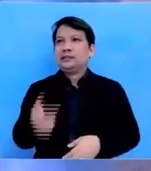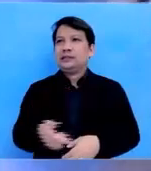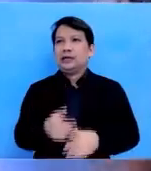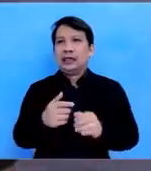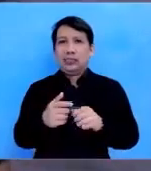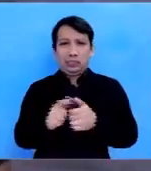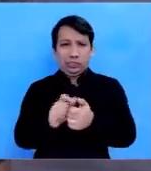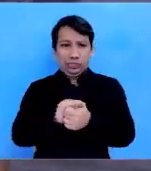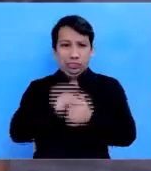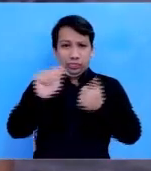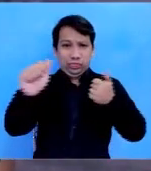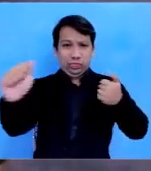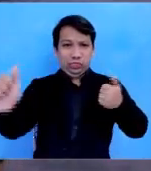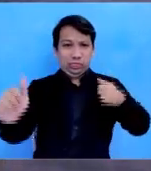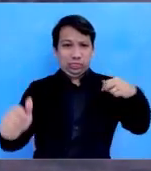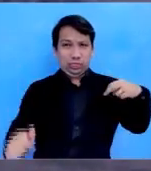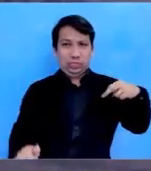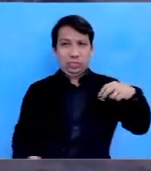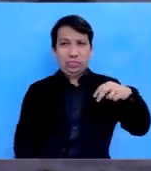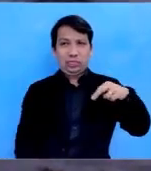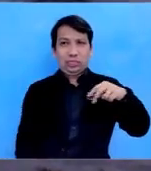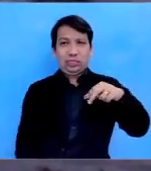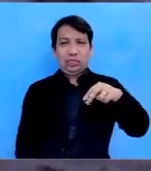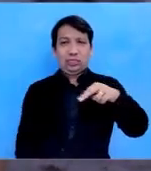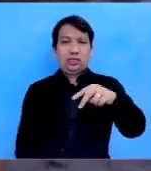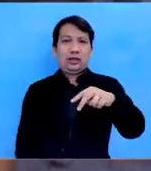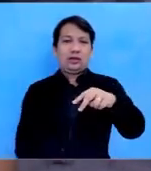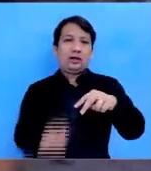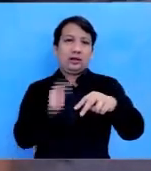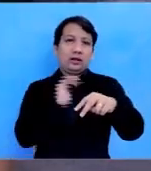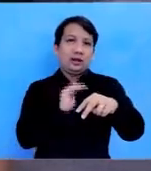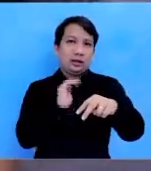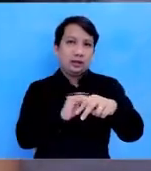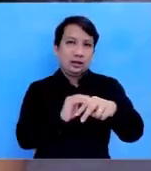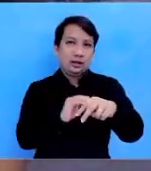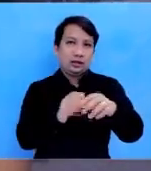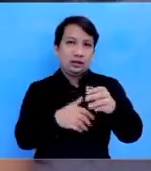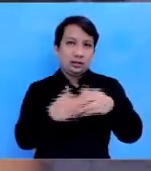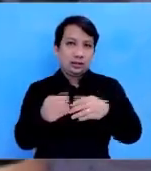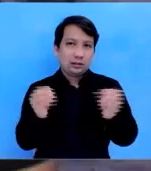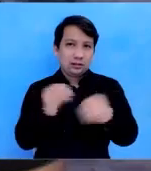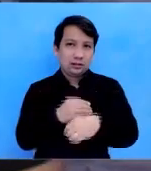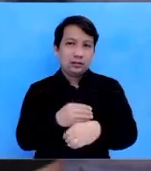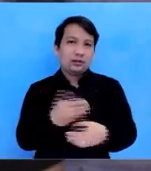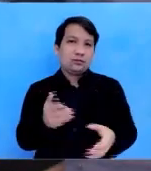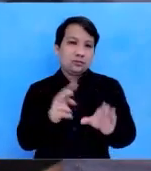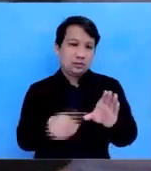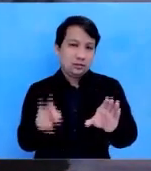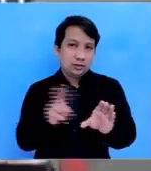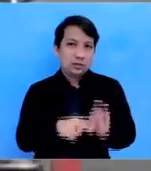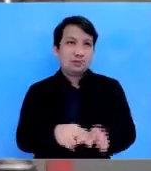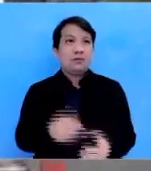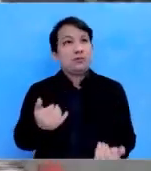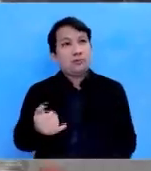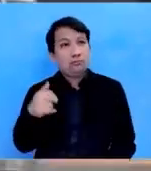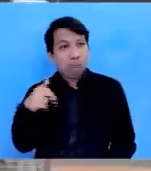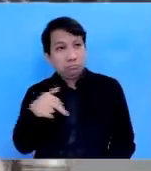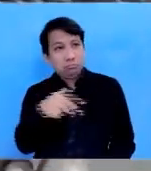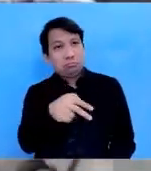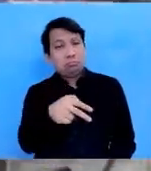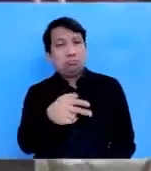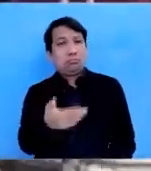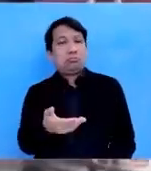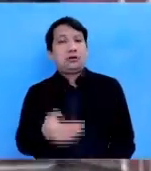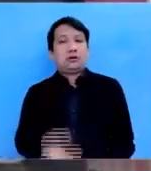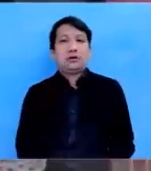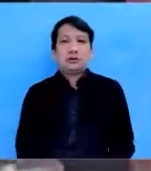Bahala rin, pagka ganito, pagod na kami, dapat kaysa maglakad pa, dapat paglabas na namin sa office, sakay na kami, ngayon maglalakad pa kami. Kung